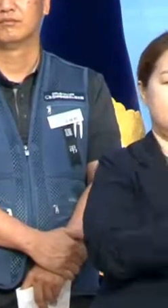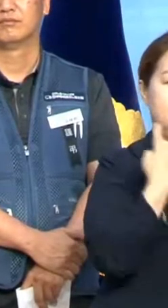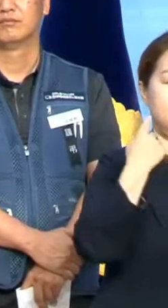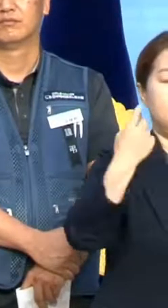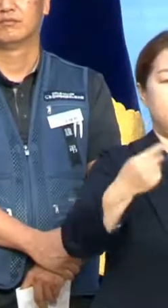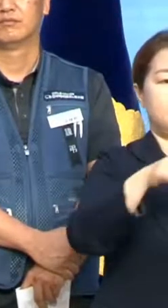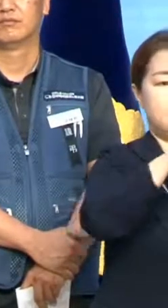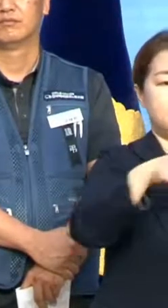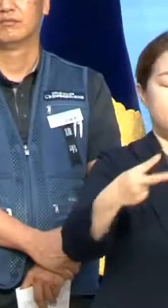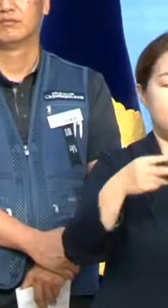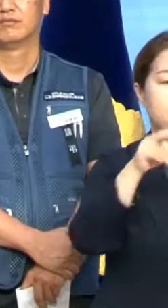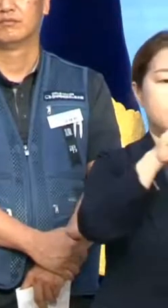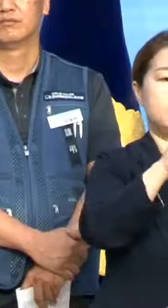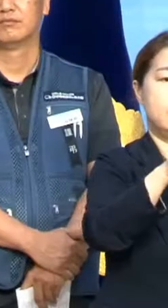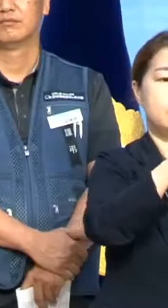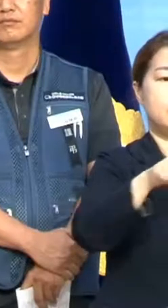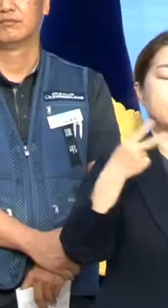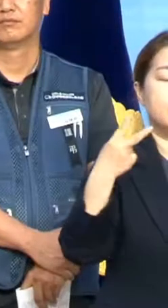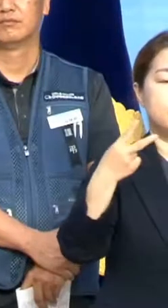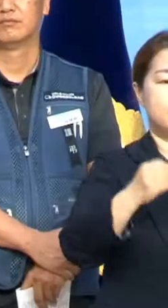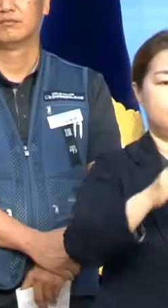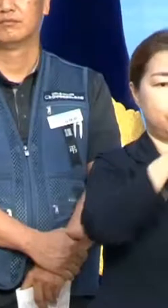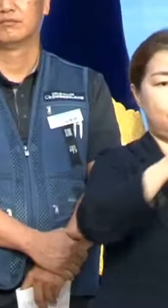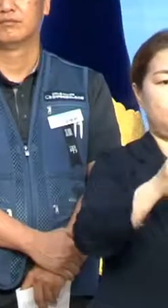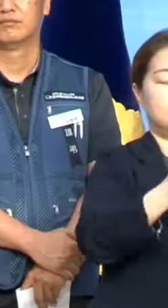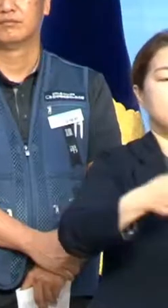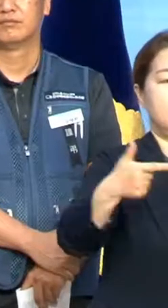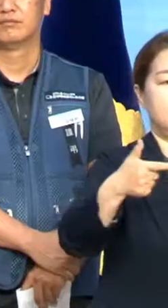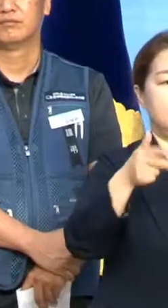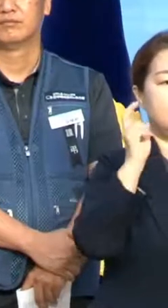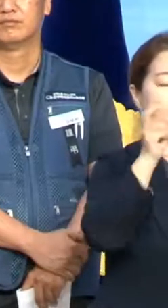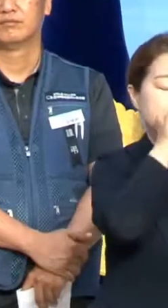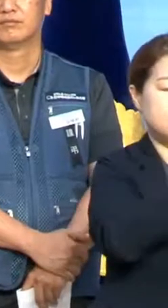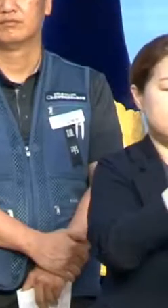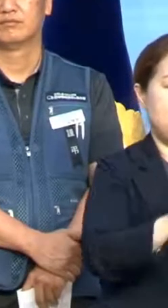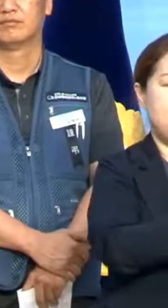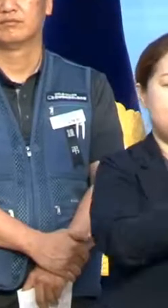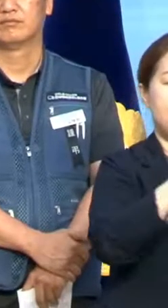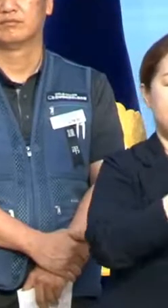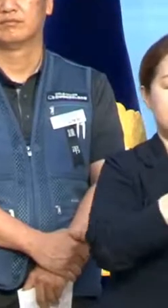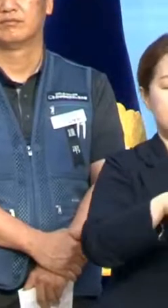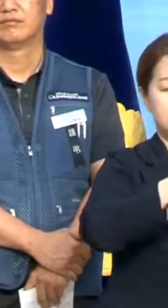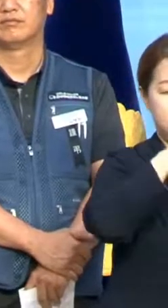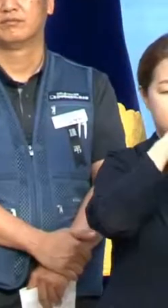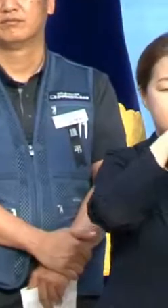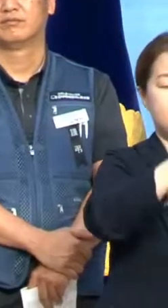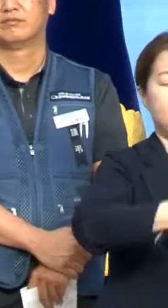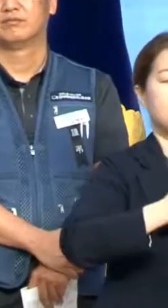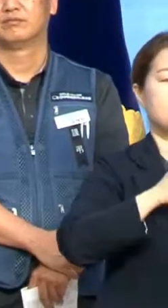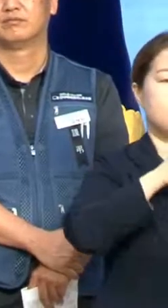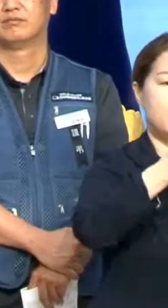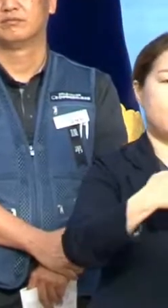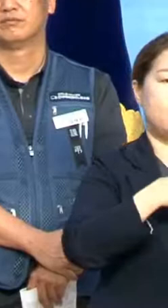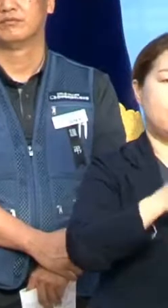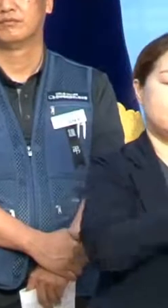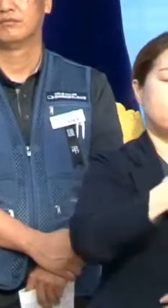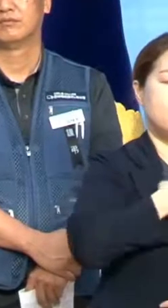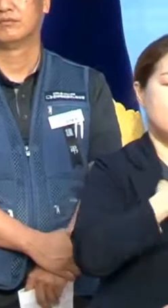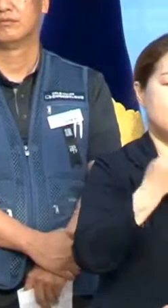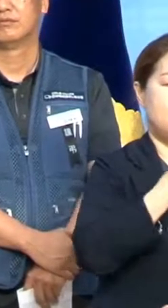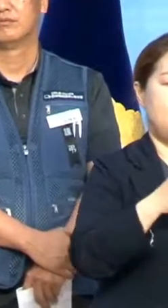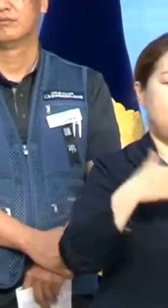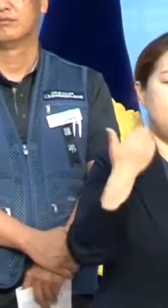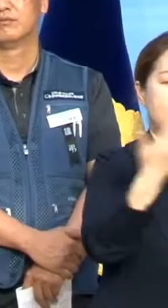에 그리고 24.7% 증가할 것으로 예상됩니다 코로나 1 그로 인한 전 세계적인 경제 위기 그리고 옆 성장 의